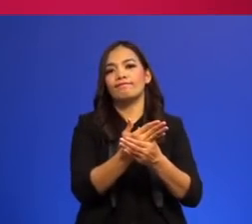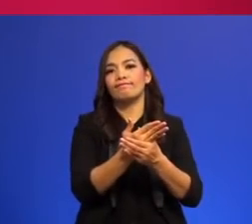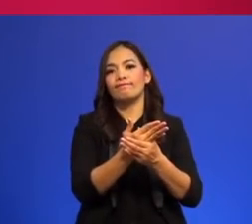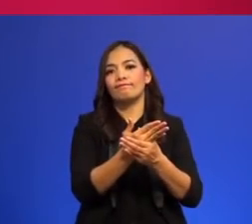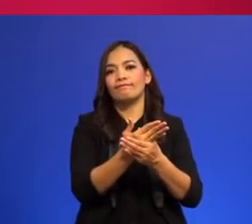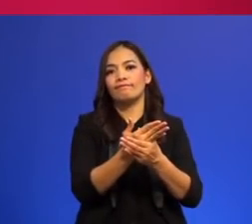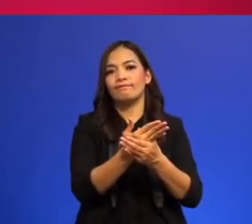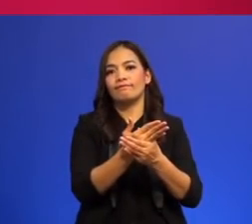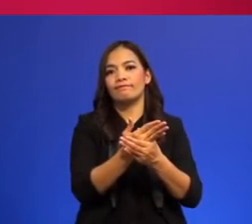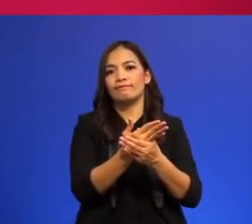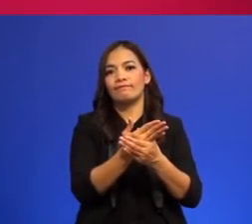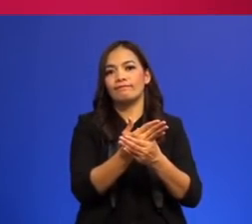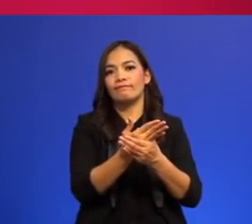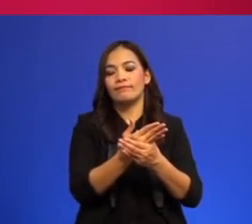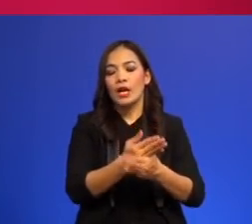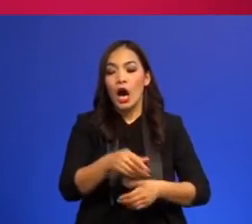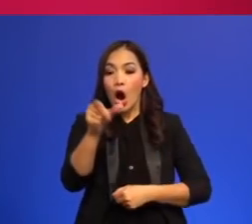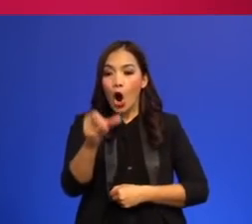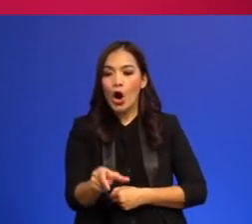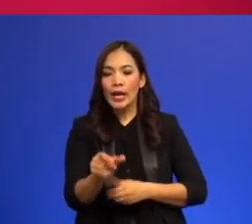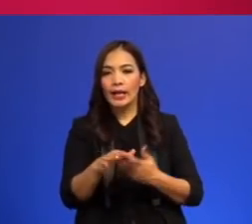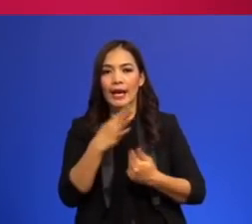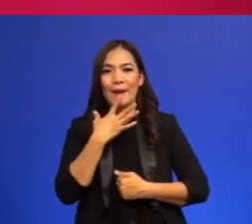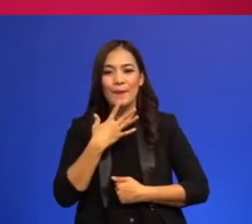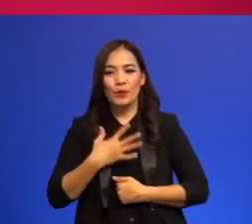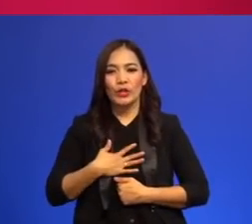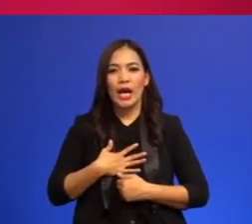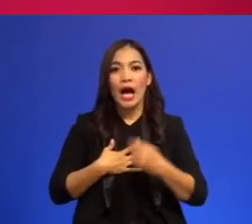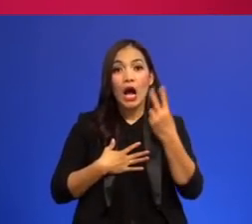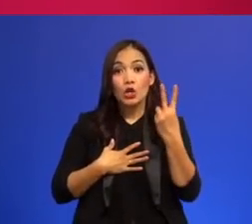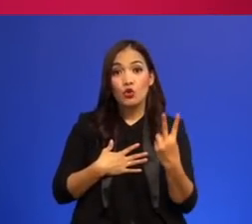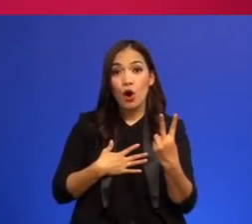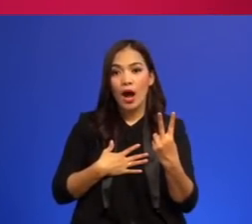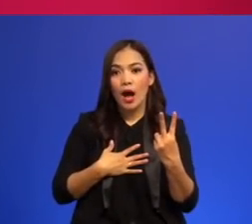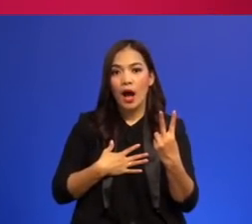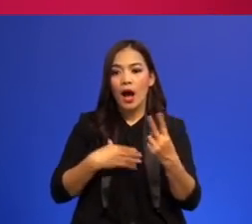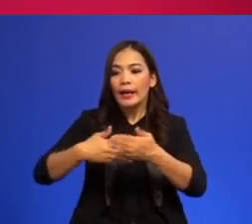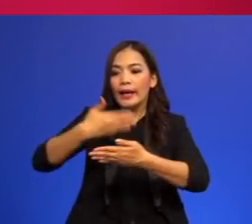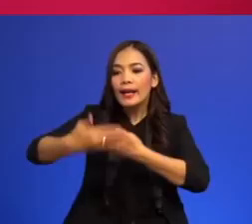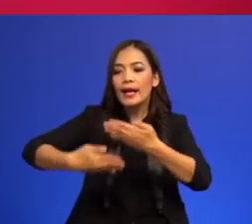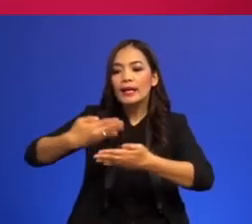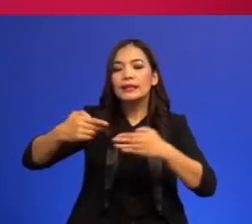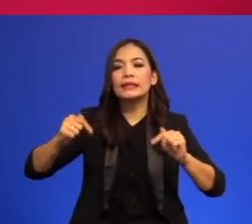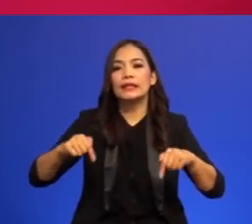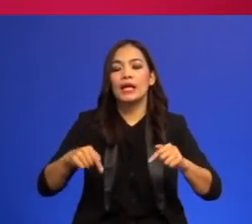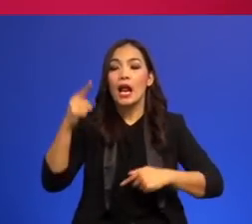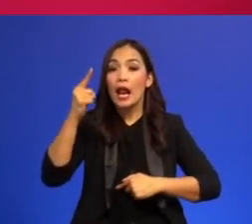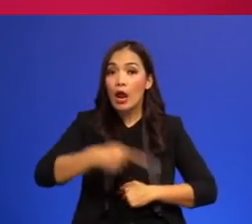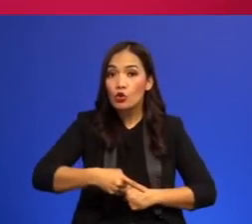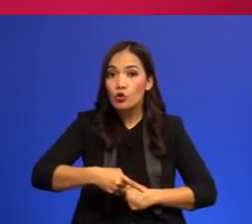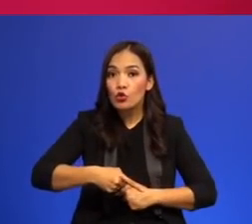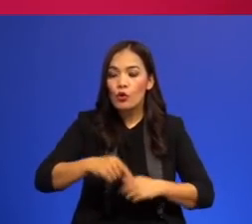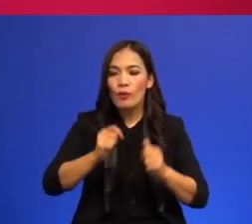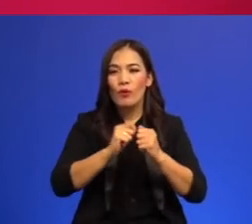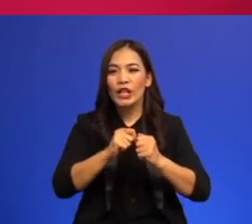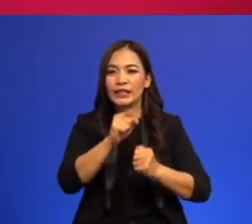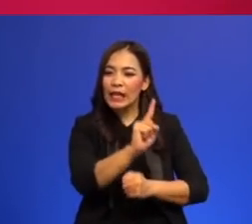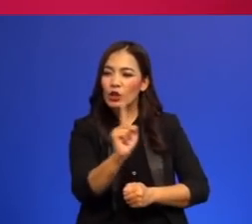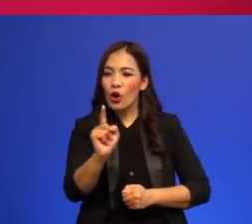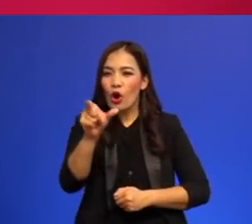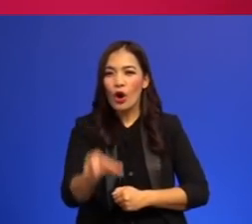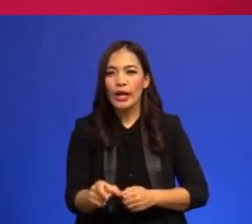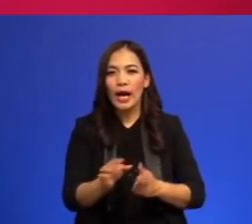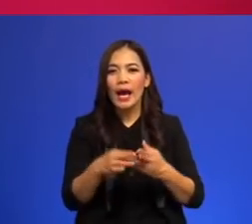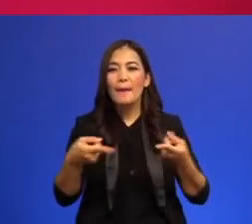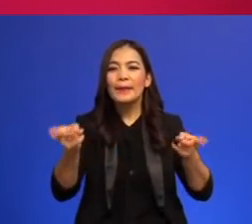Posisi seseorang yang berada di antara dua generasi inilah yang kemudian membuat seseorang